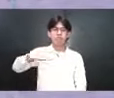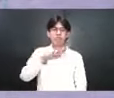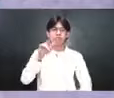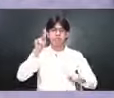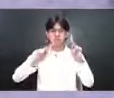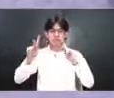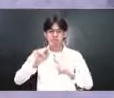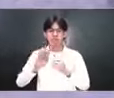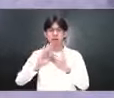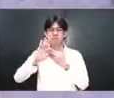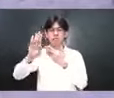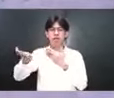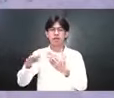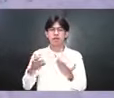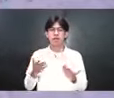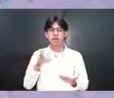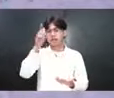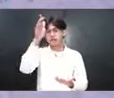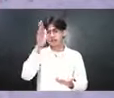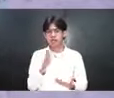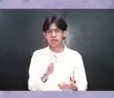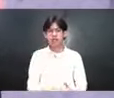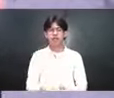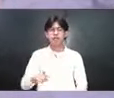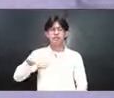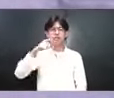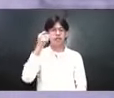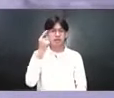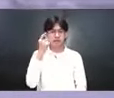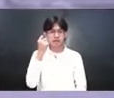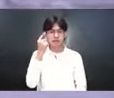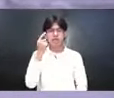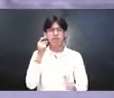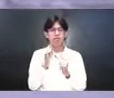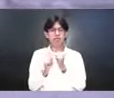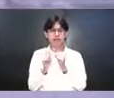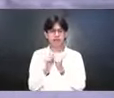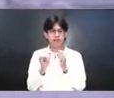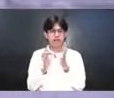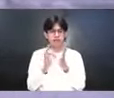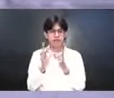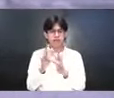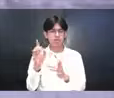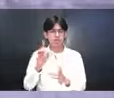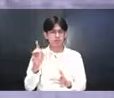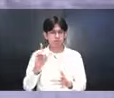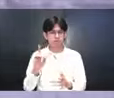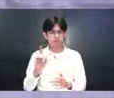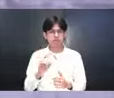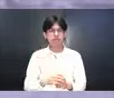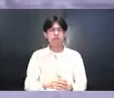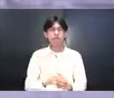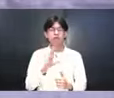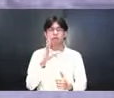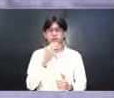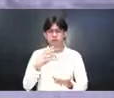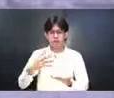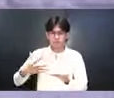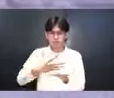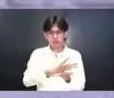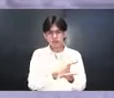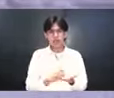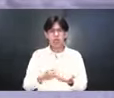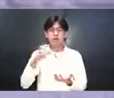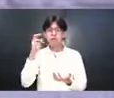God. You need to understand that the book Deuteronomy was compiled not